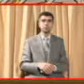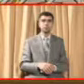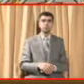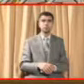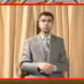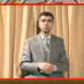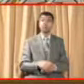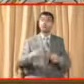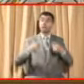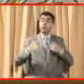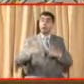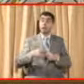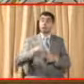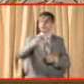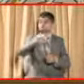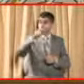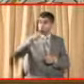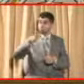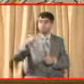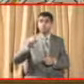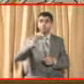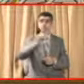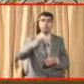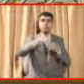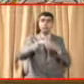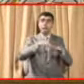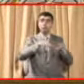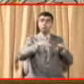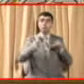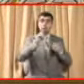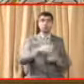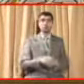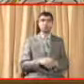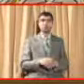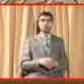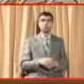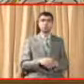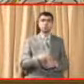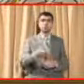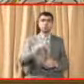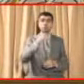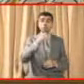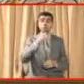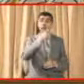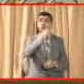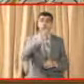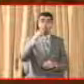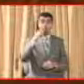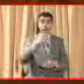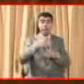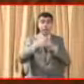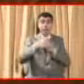سيد الرئيس، سيدات والسادة النواب المحترمين، هذا الموضوع ديال التحضير لشهر رمضان خدا واحد الوقت